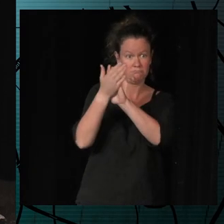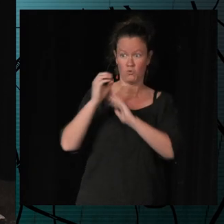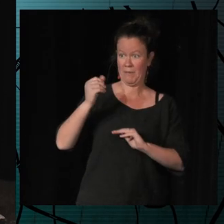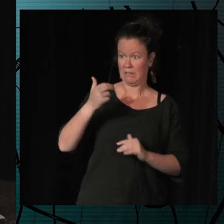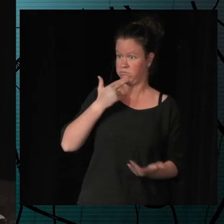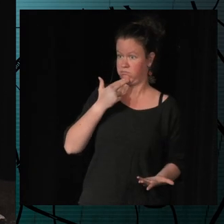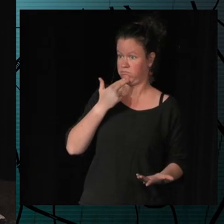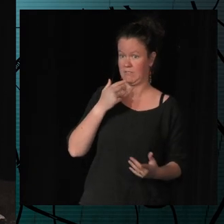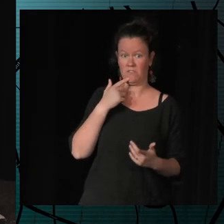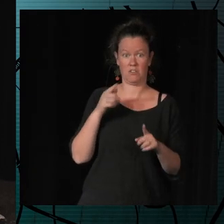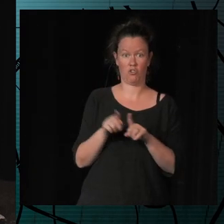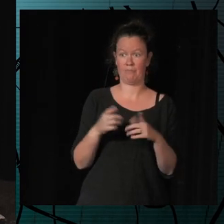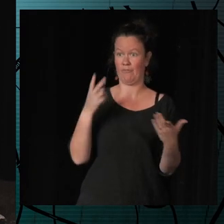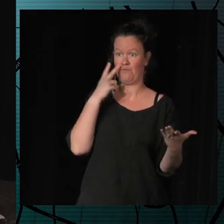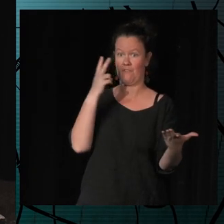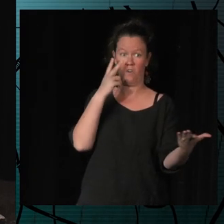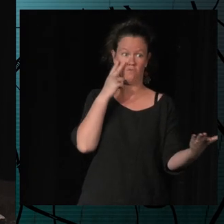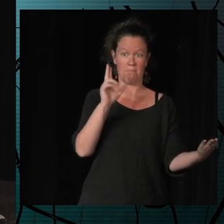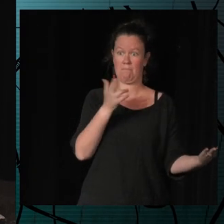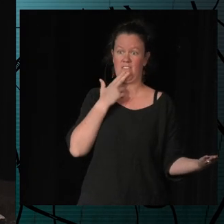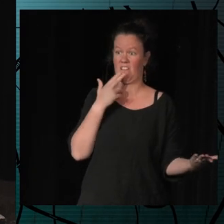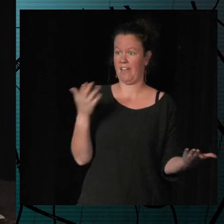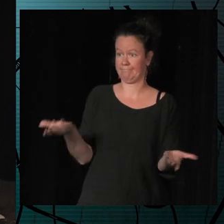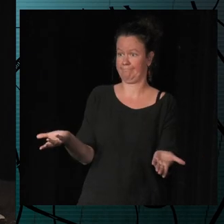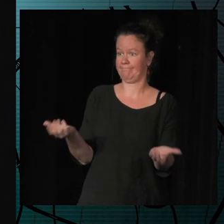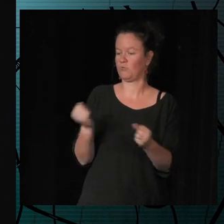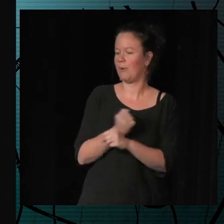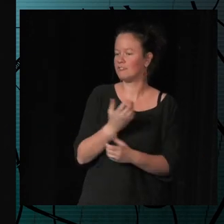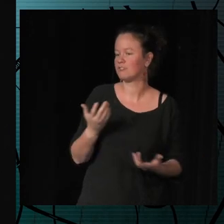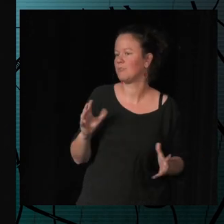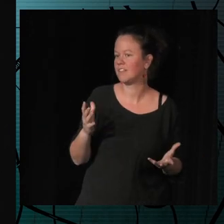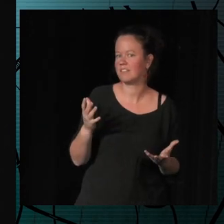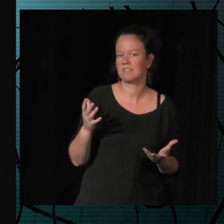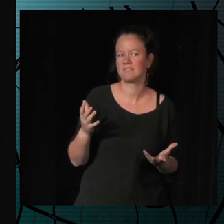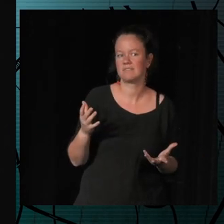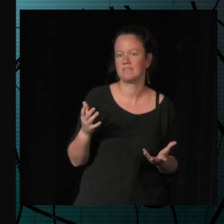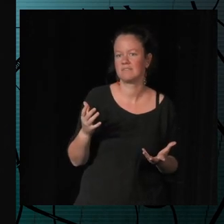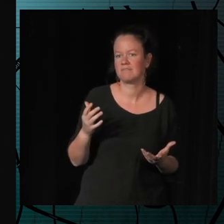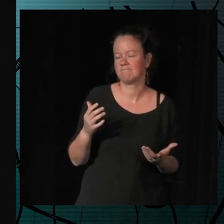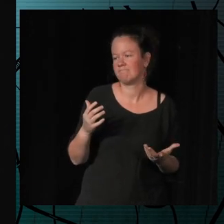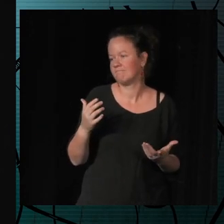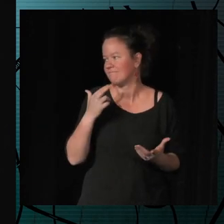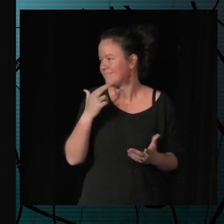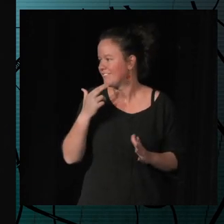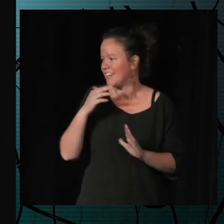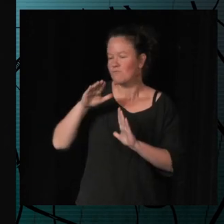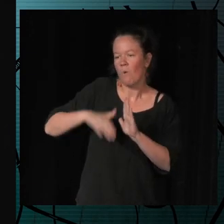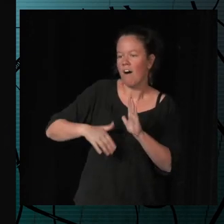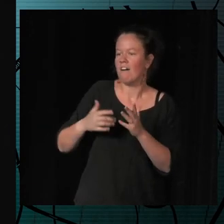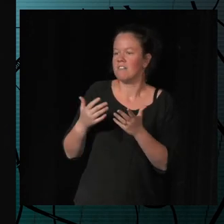euh qui qui va jouer contre son camp en fait qui va enlever une certaine efficacité à à